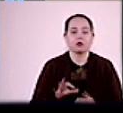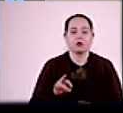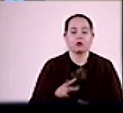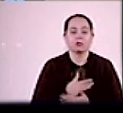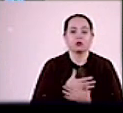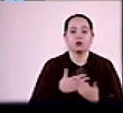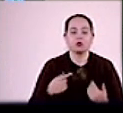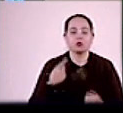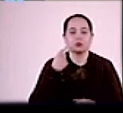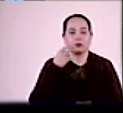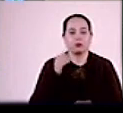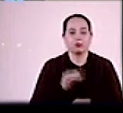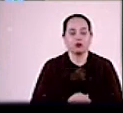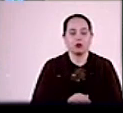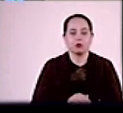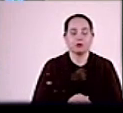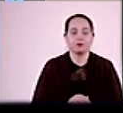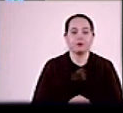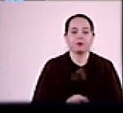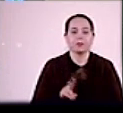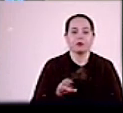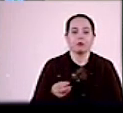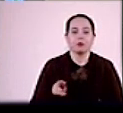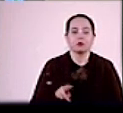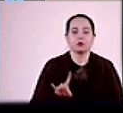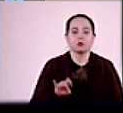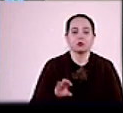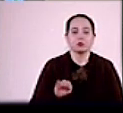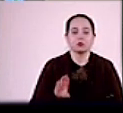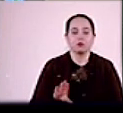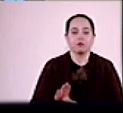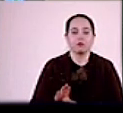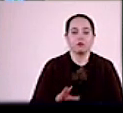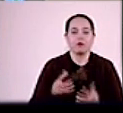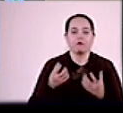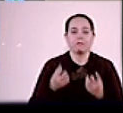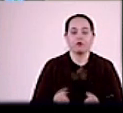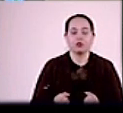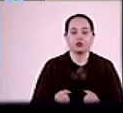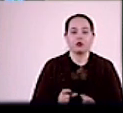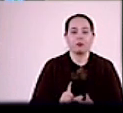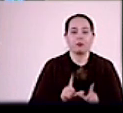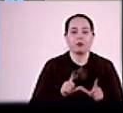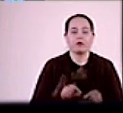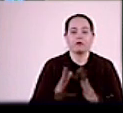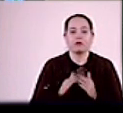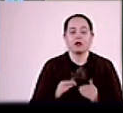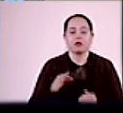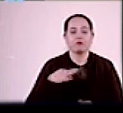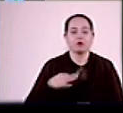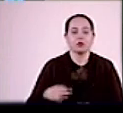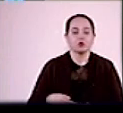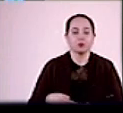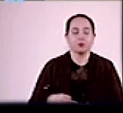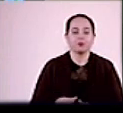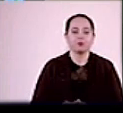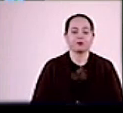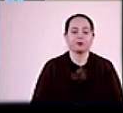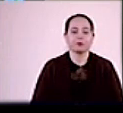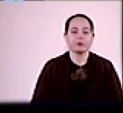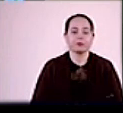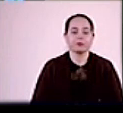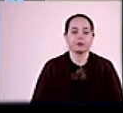не хочет замечать. Петя Ростов выдержал поездку с Долоховым в лагерь